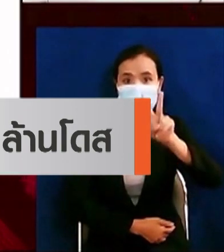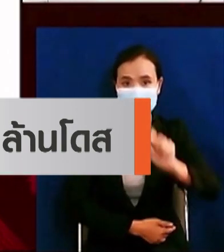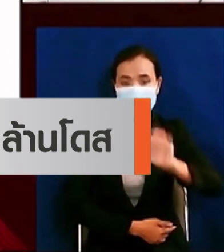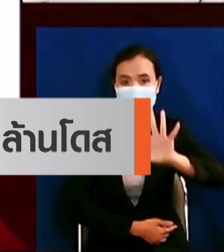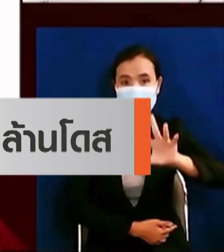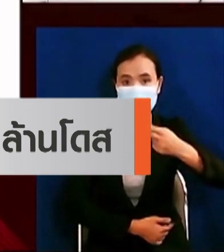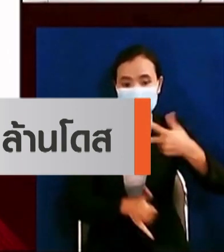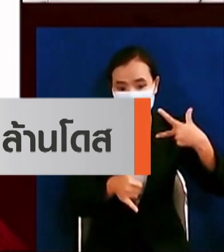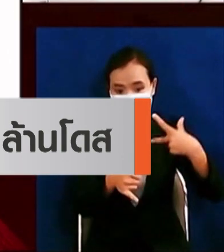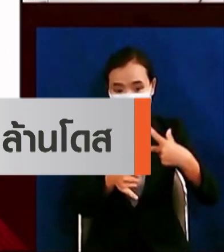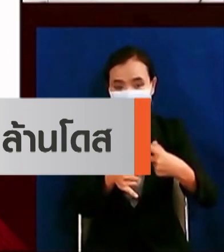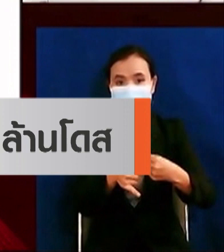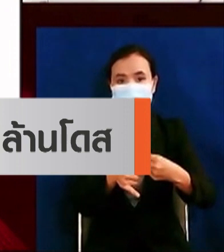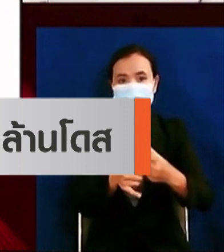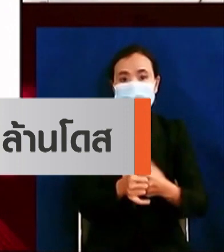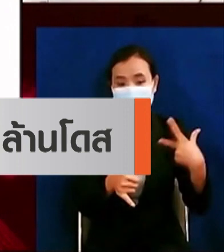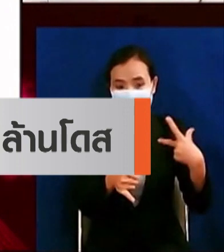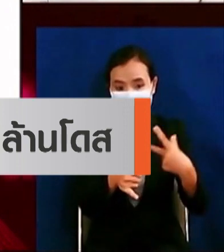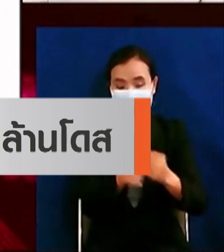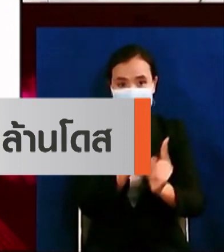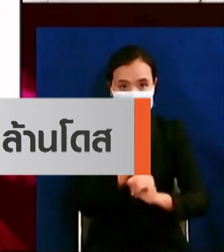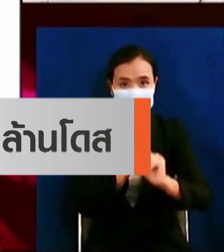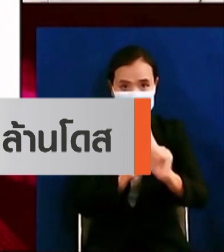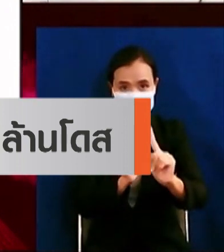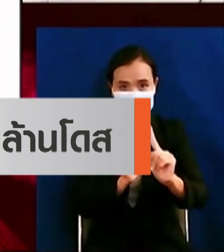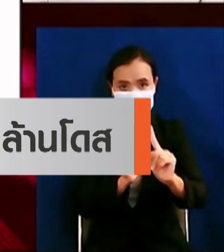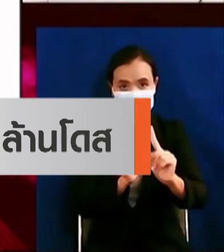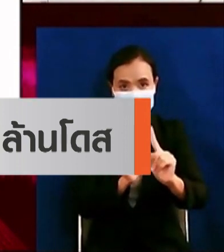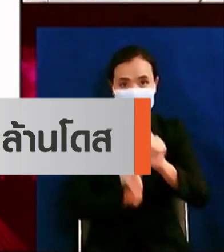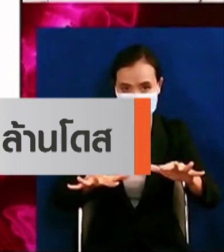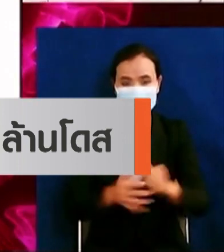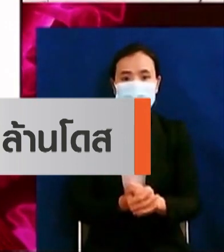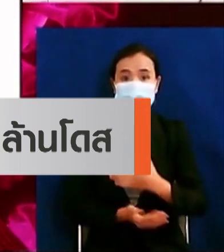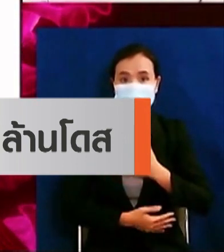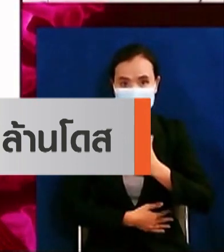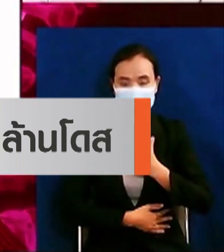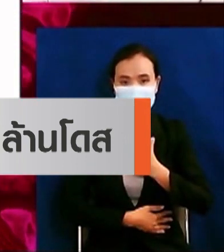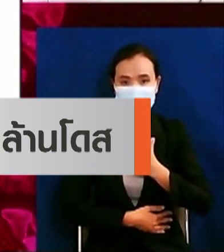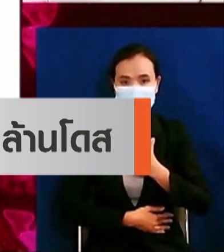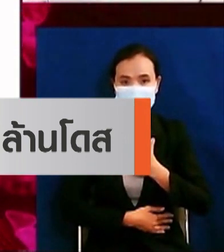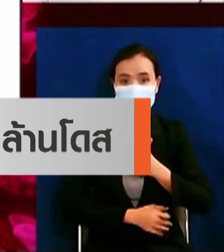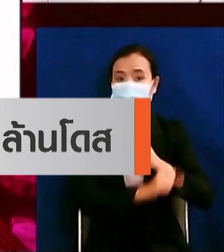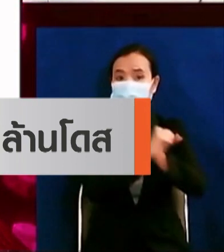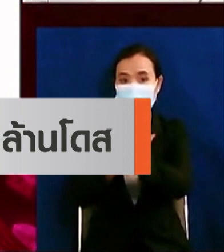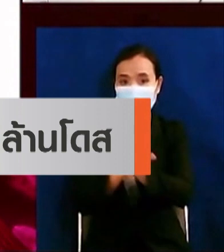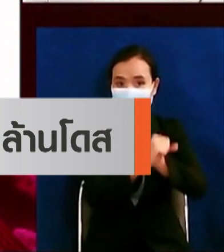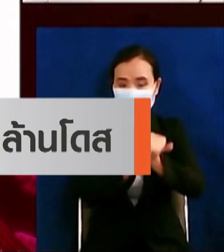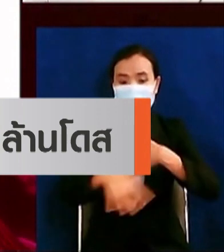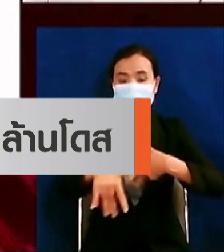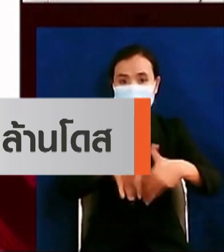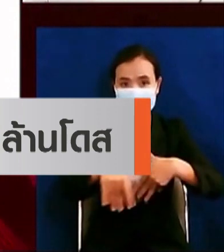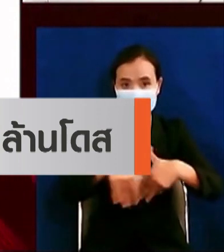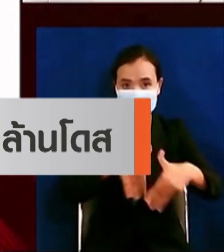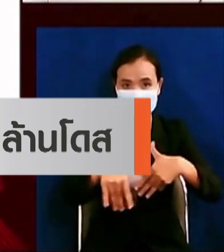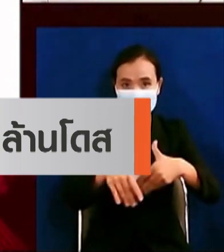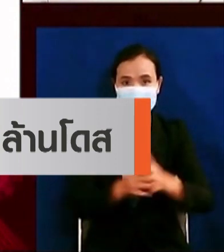การจัดการแล้วก็กระจายวัคซีนโควิด-19 50ล้านโดสทั่วประเทศไทยนะครับก็ขออภัยเป็น50ล้านค